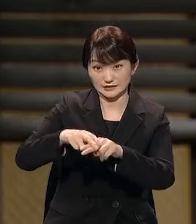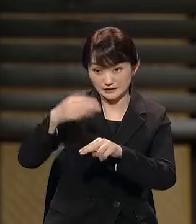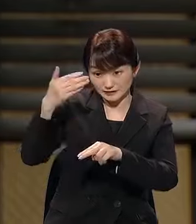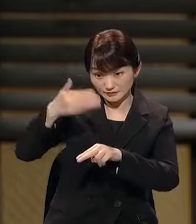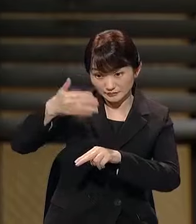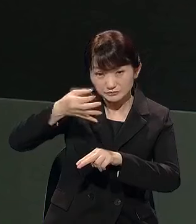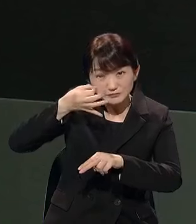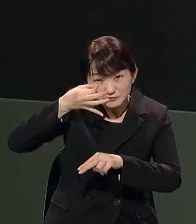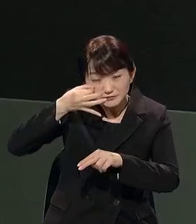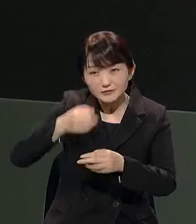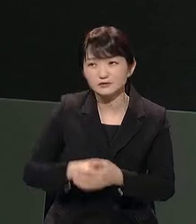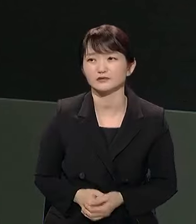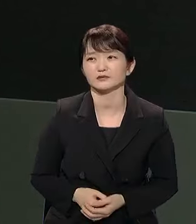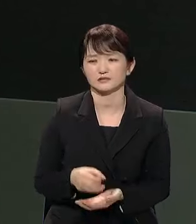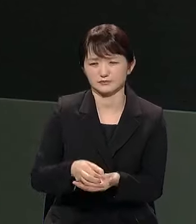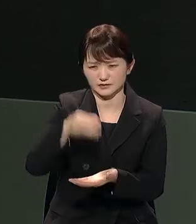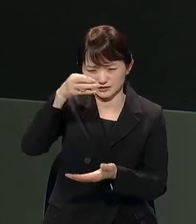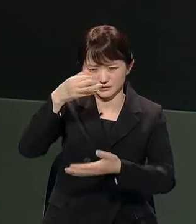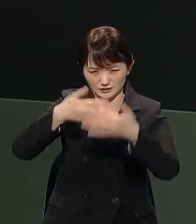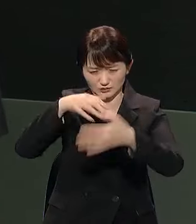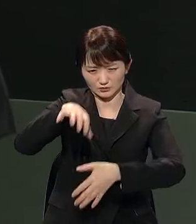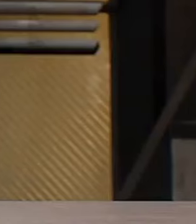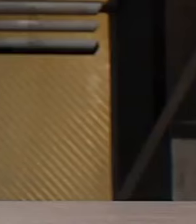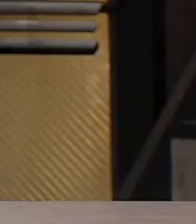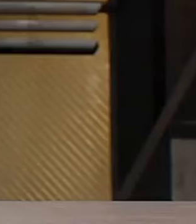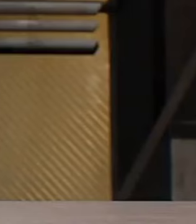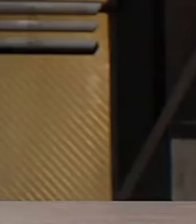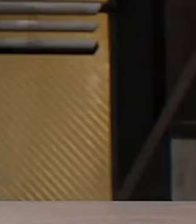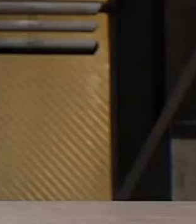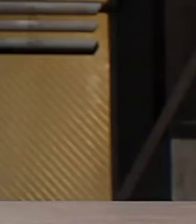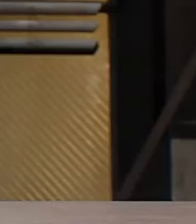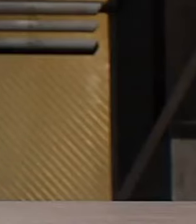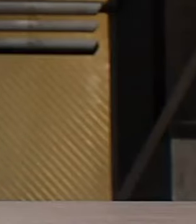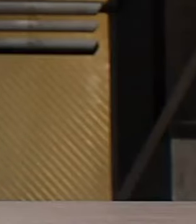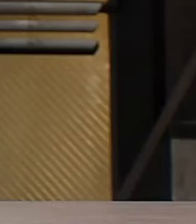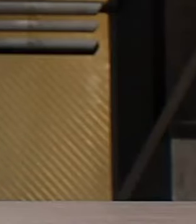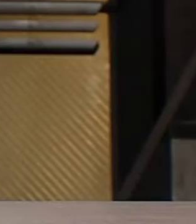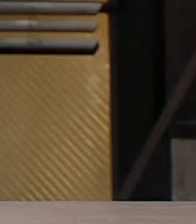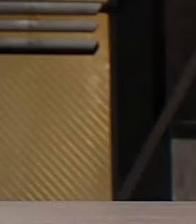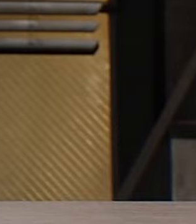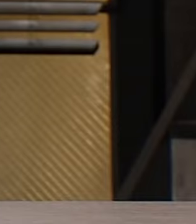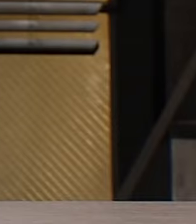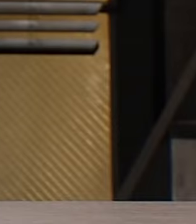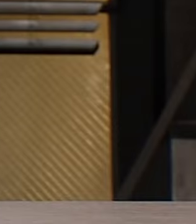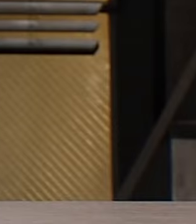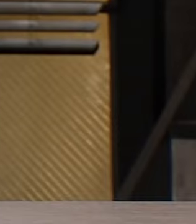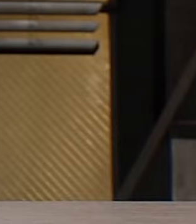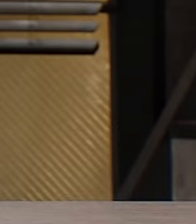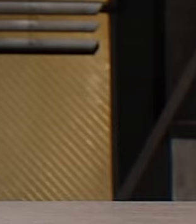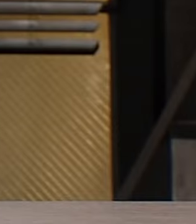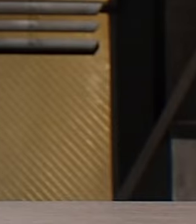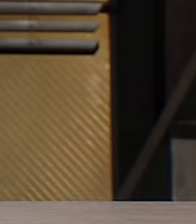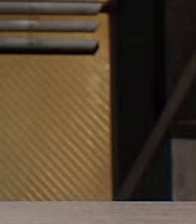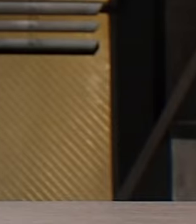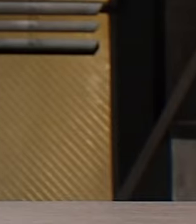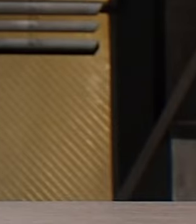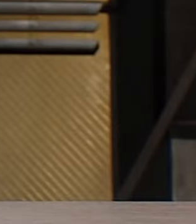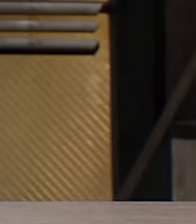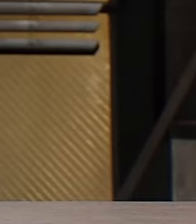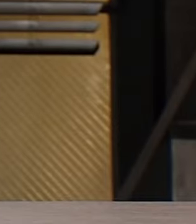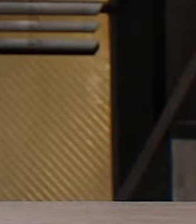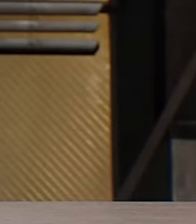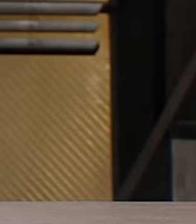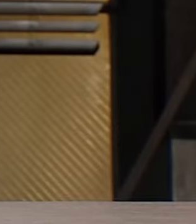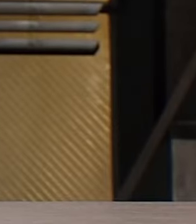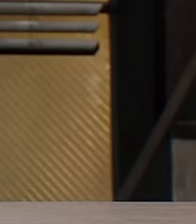영화 가면 완전히 뒤로 누워서 볼 수 있거든요 좋습니다네 진실 추적자 사건 반장 여러분을 4반 가족으로 초대합니다 아래 구독